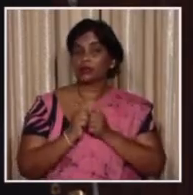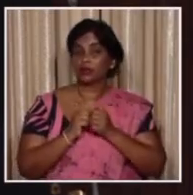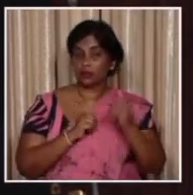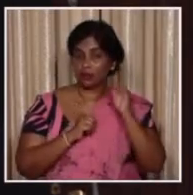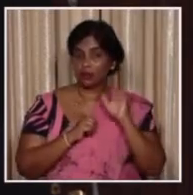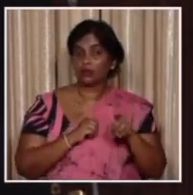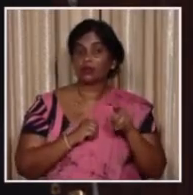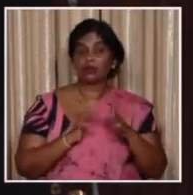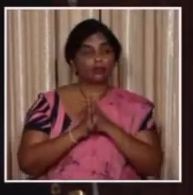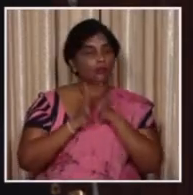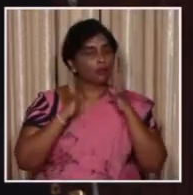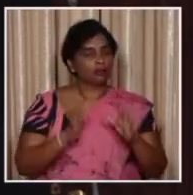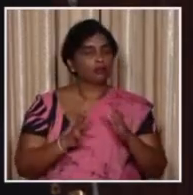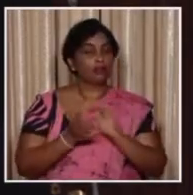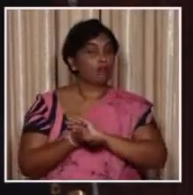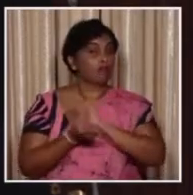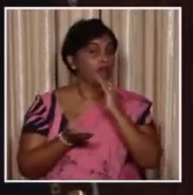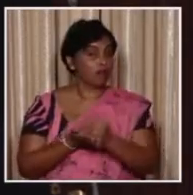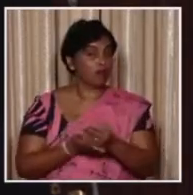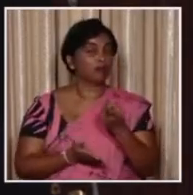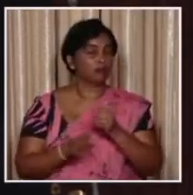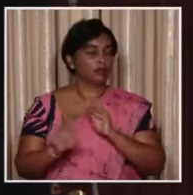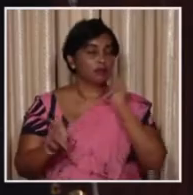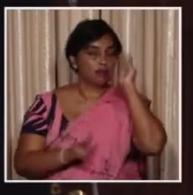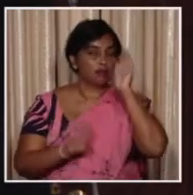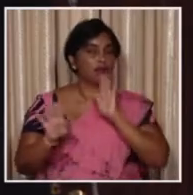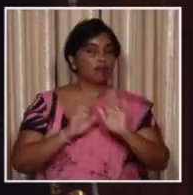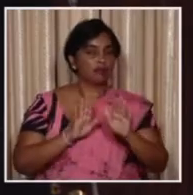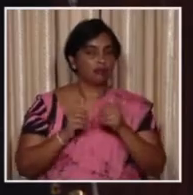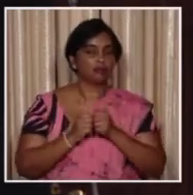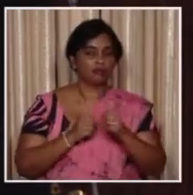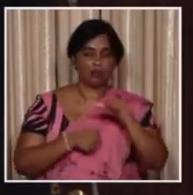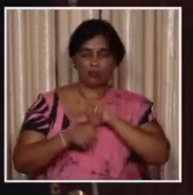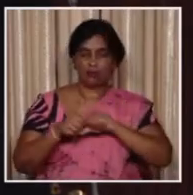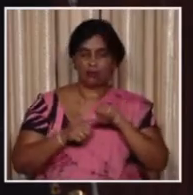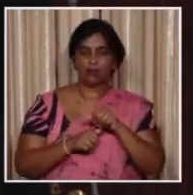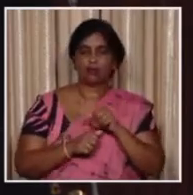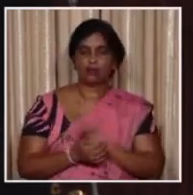තිබෙන දැවැන්ත අරමුදල් කළමනාකරණය කරන ආයතනයක්.